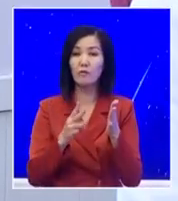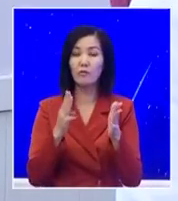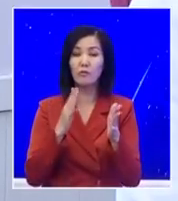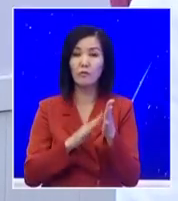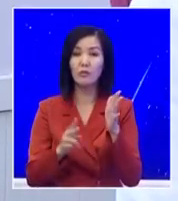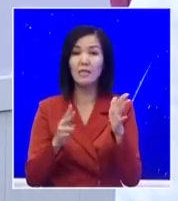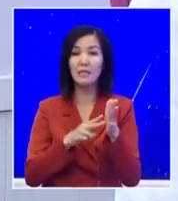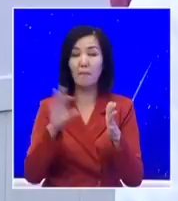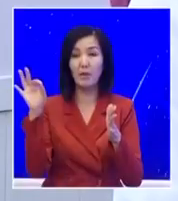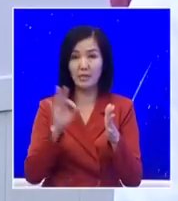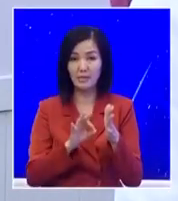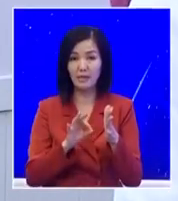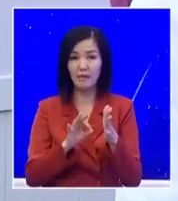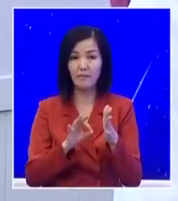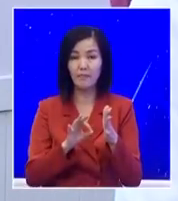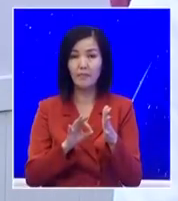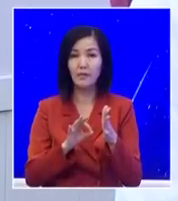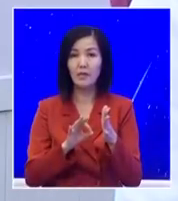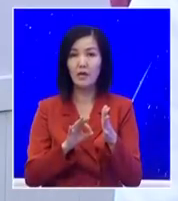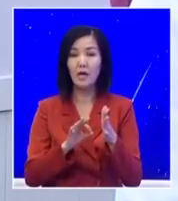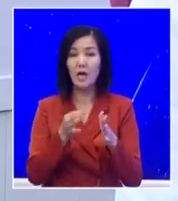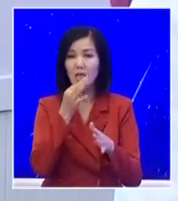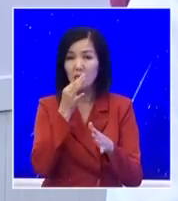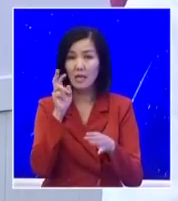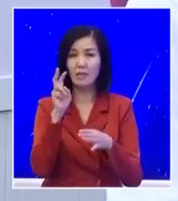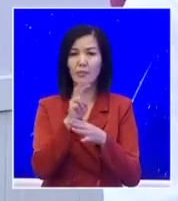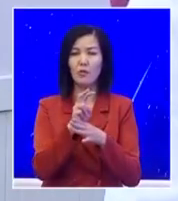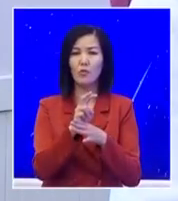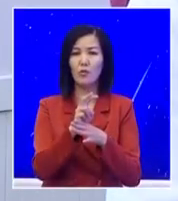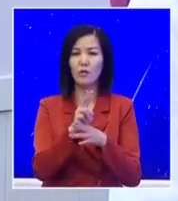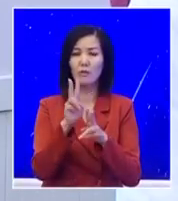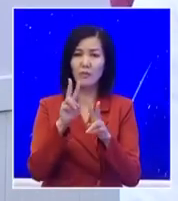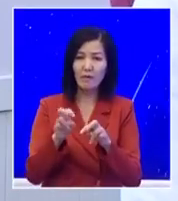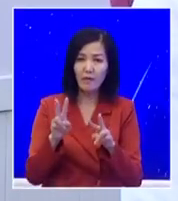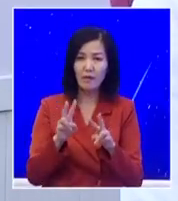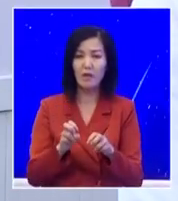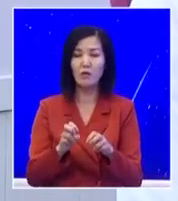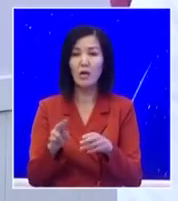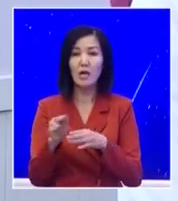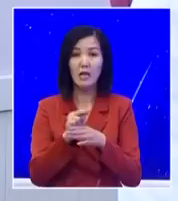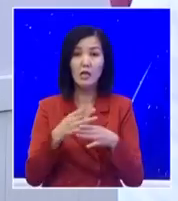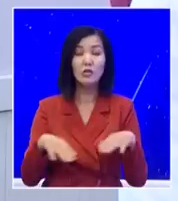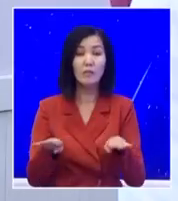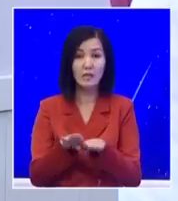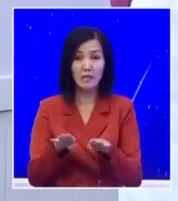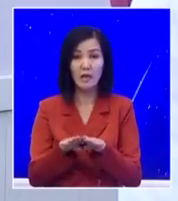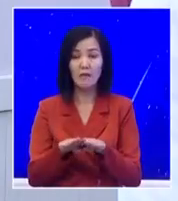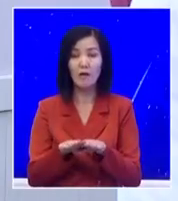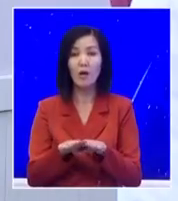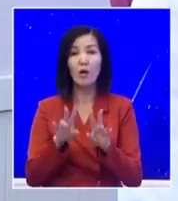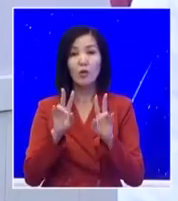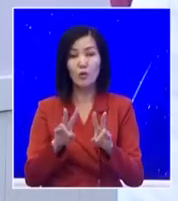92-97%. И связано это в основном с тем, что они выявляют раннюю стадию. Ну, то есть лечим мы примерно одинаково, а выявляемость